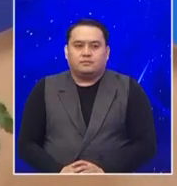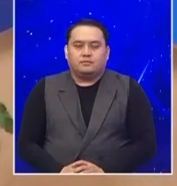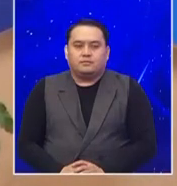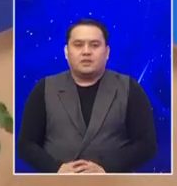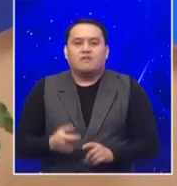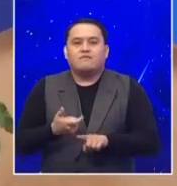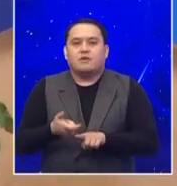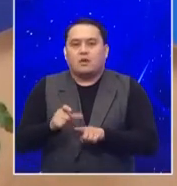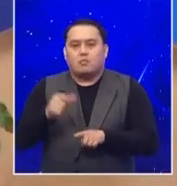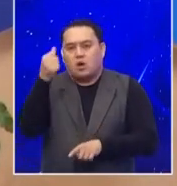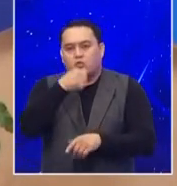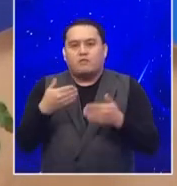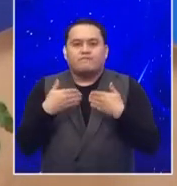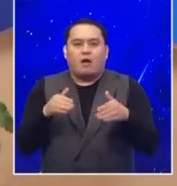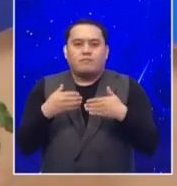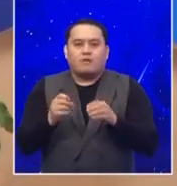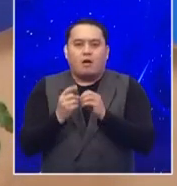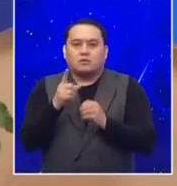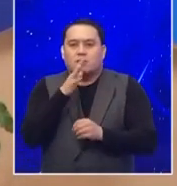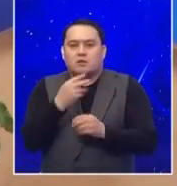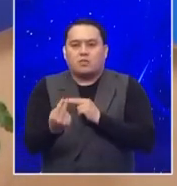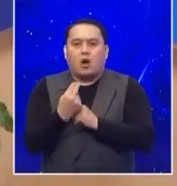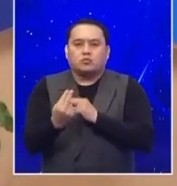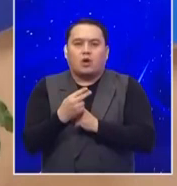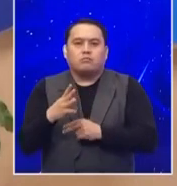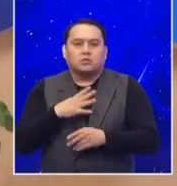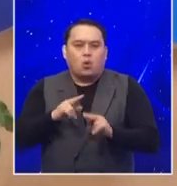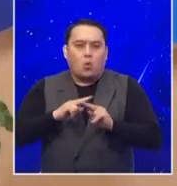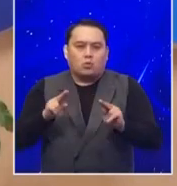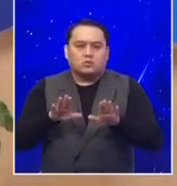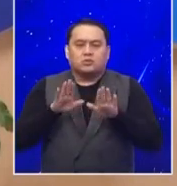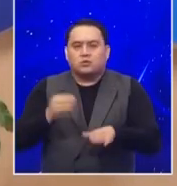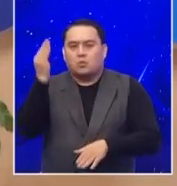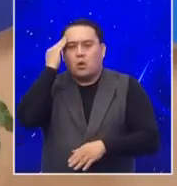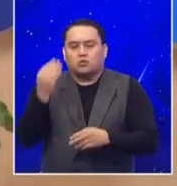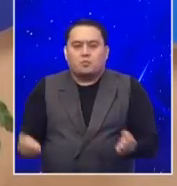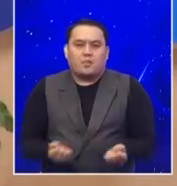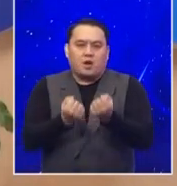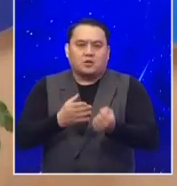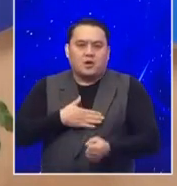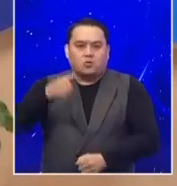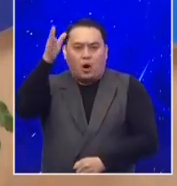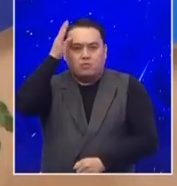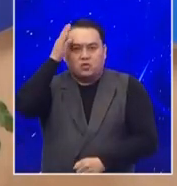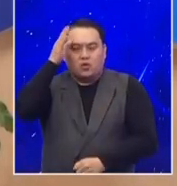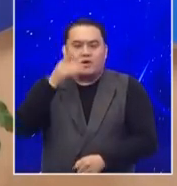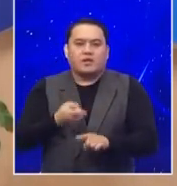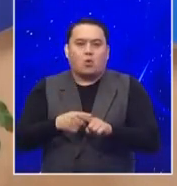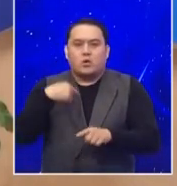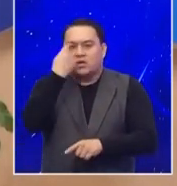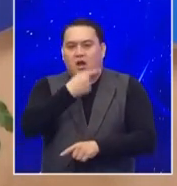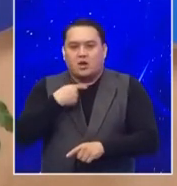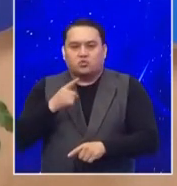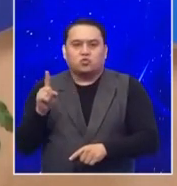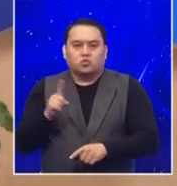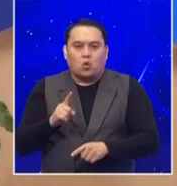В этом году я выпускник. За 11 лет меня многому научили. Преподаватели не только способствовали моему образовательному росту, но и личному, за